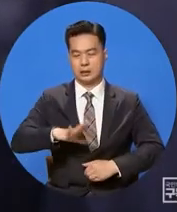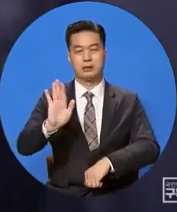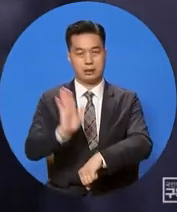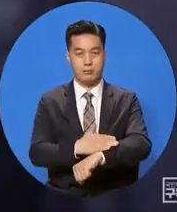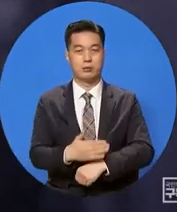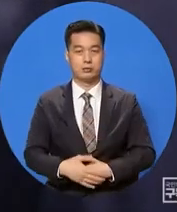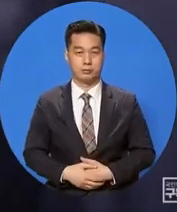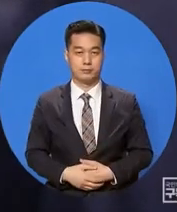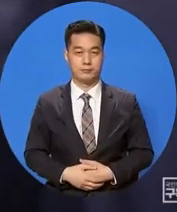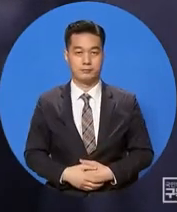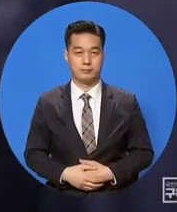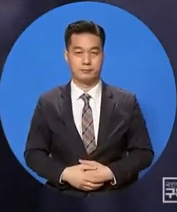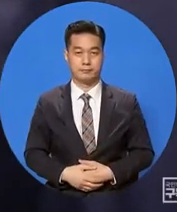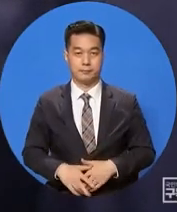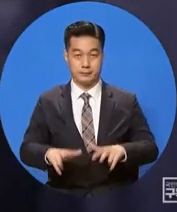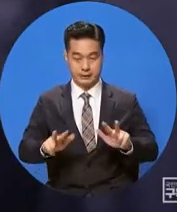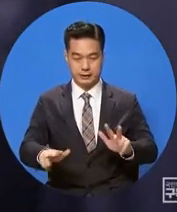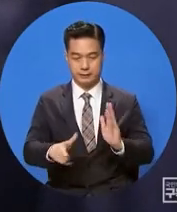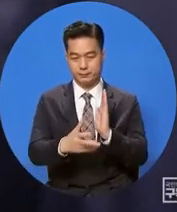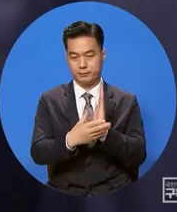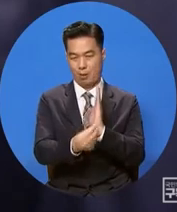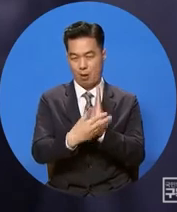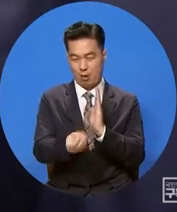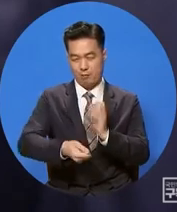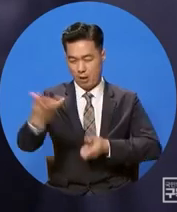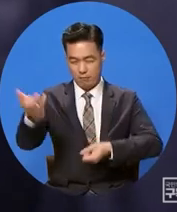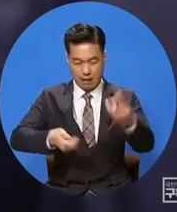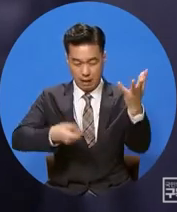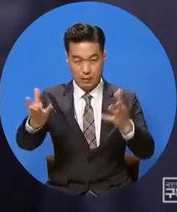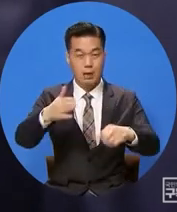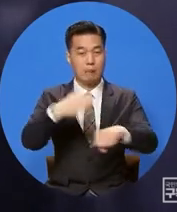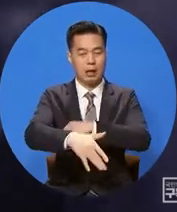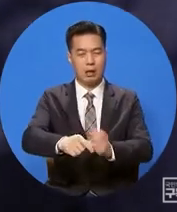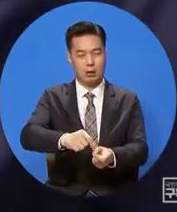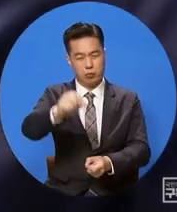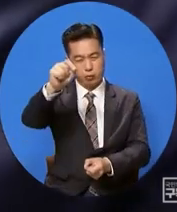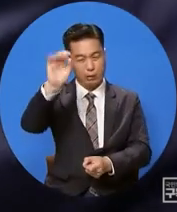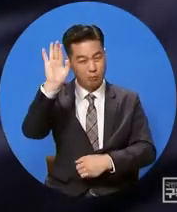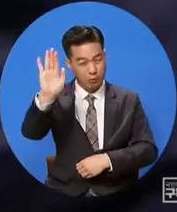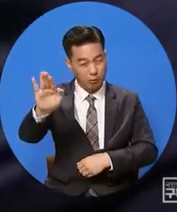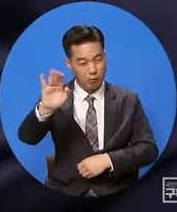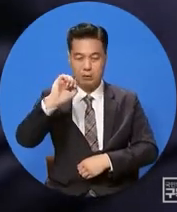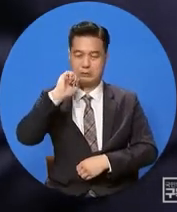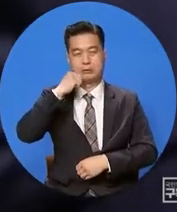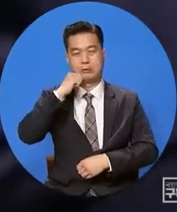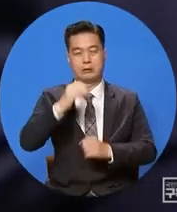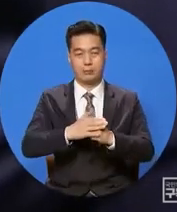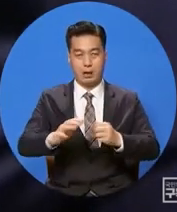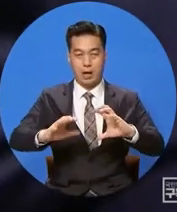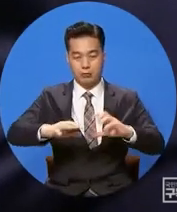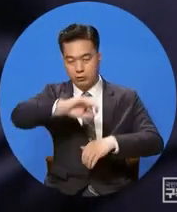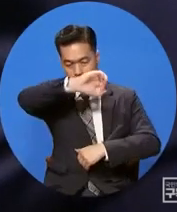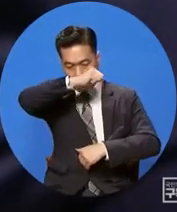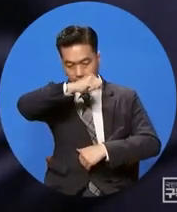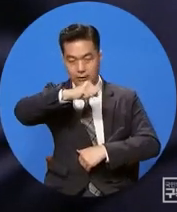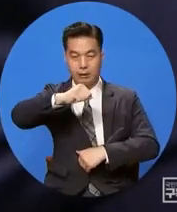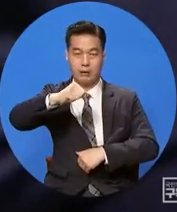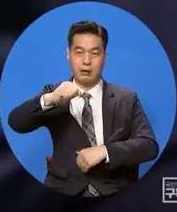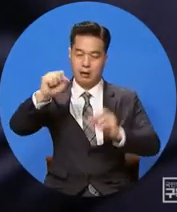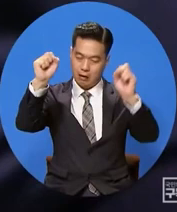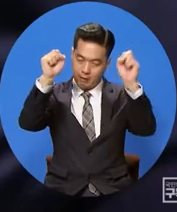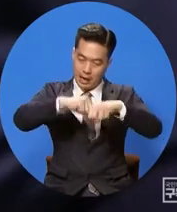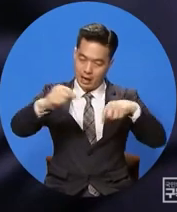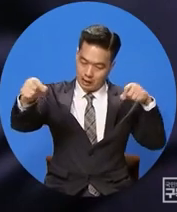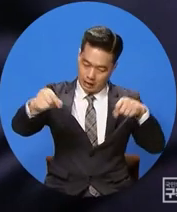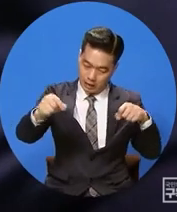문제죠. 네. 저게 돈 뿌리는 복지가 저게 오래가질 않습니다. 그래서 지금 국가 재정이 파탄 지경까지 왔지